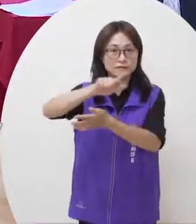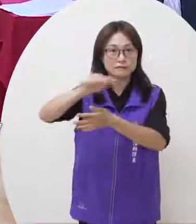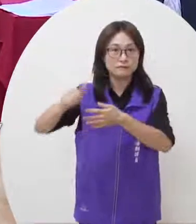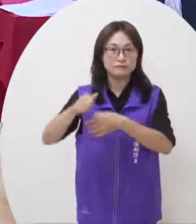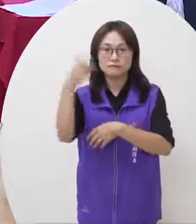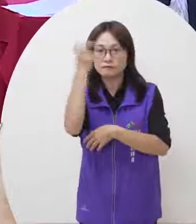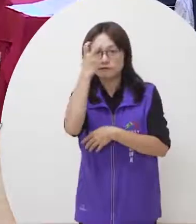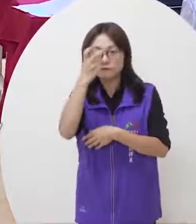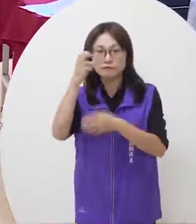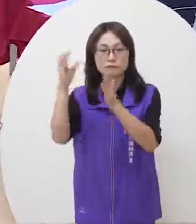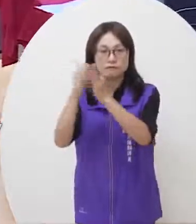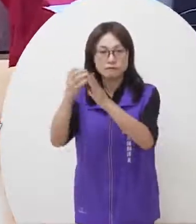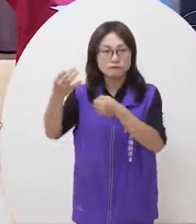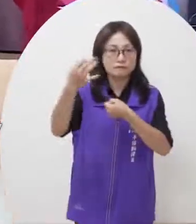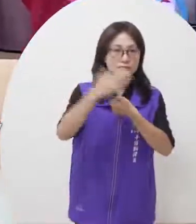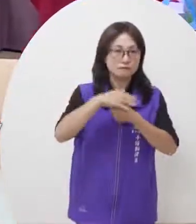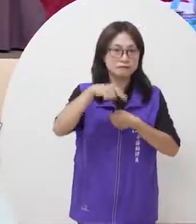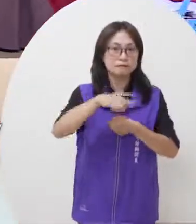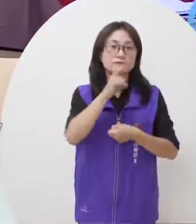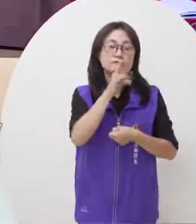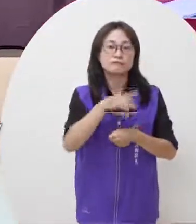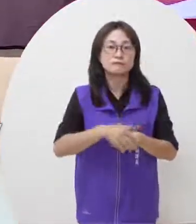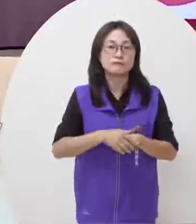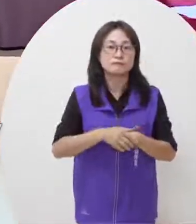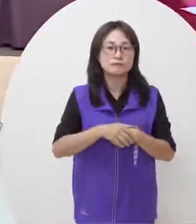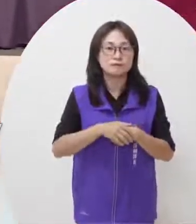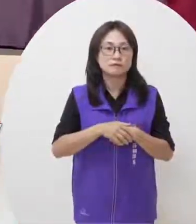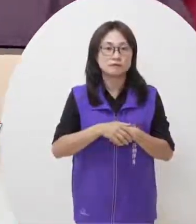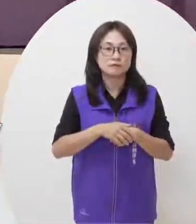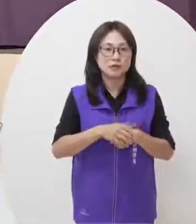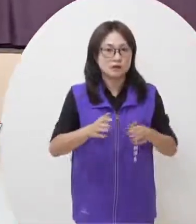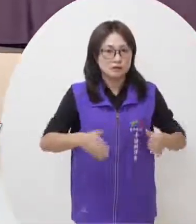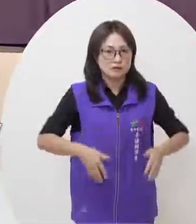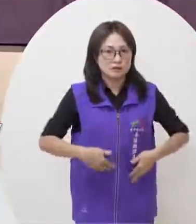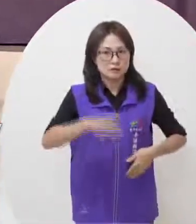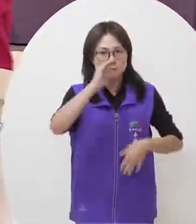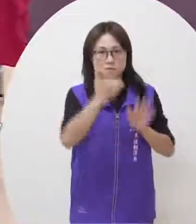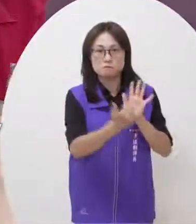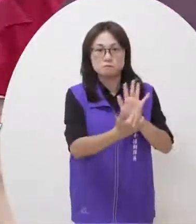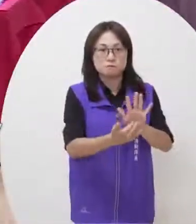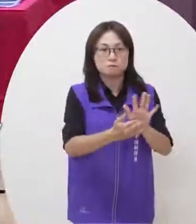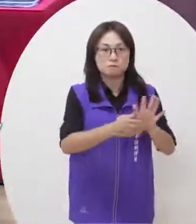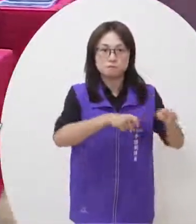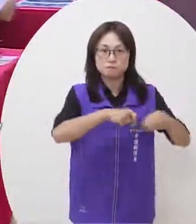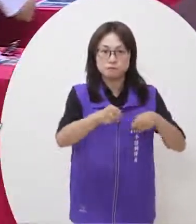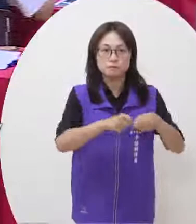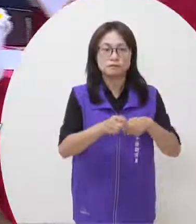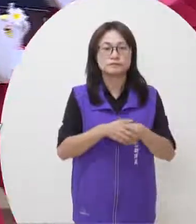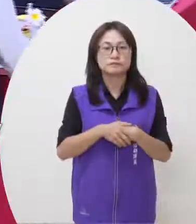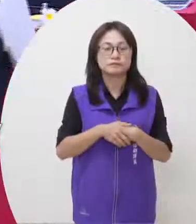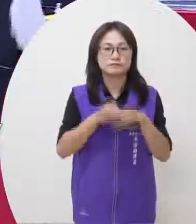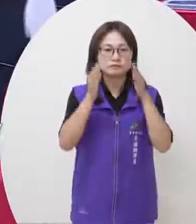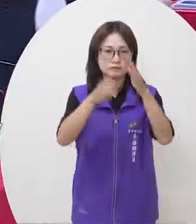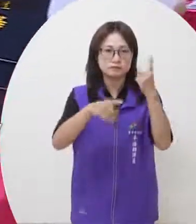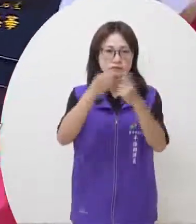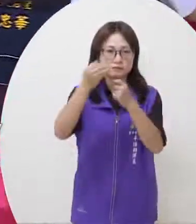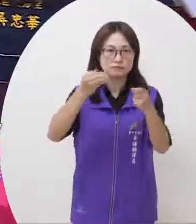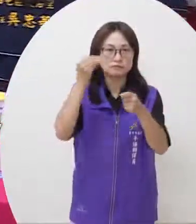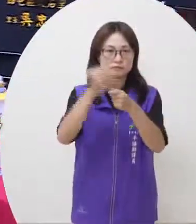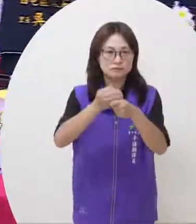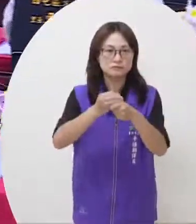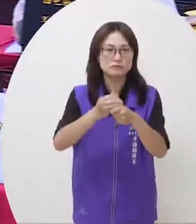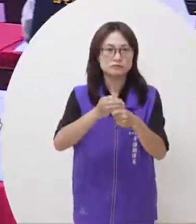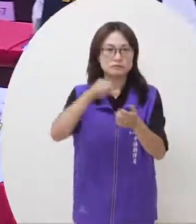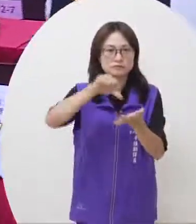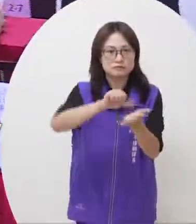补助本局执行番茄浅旋儿紧急防疫措施，增列109年度强化植物有害生物防